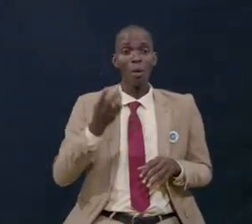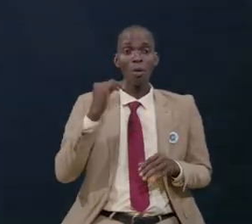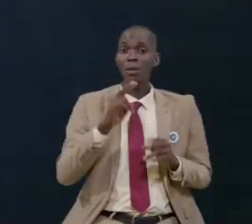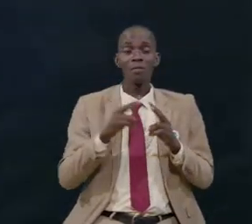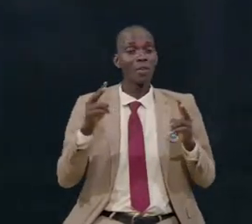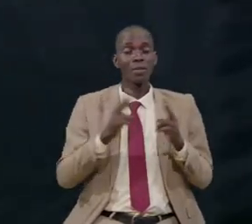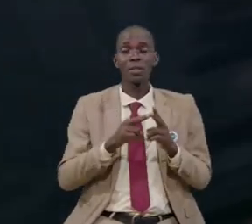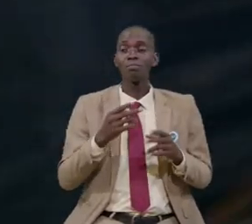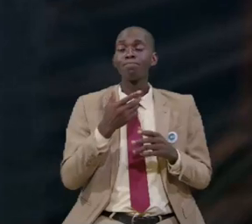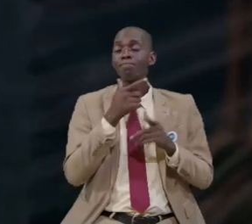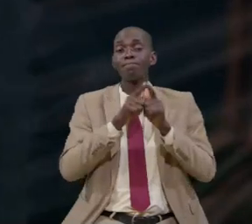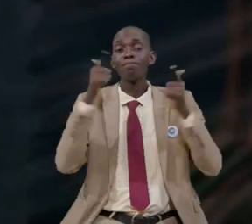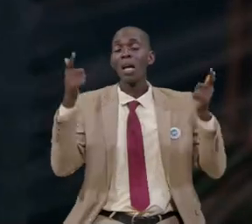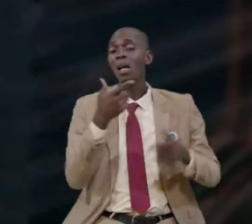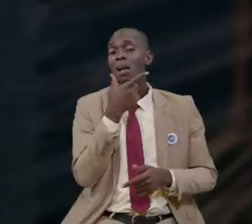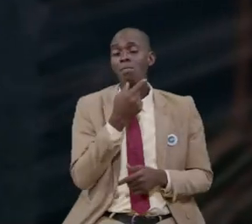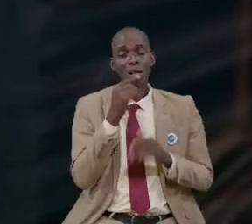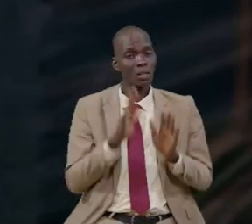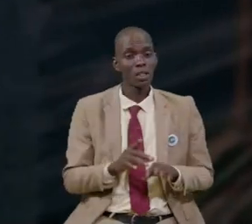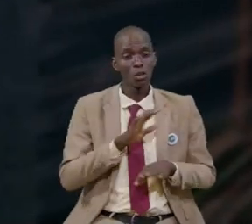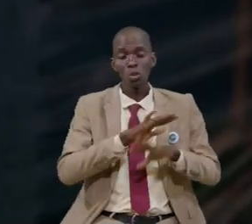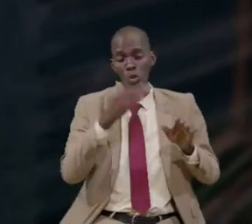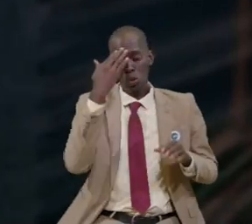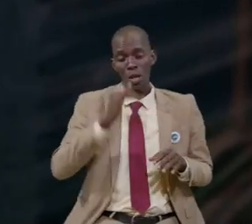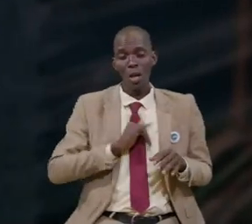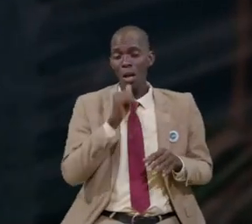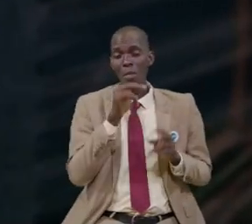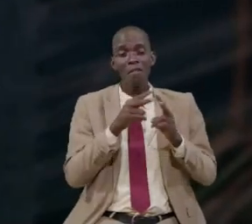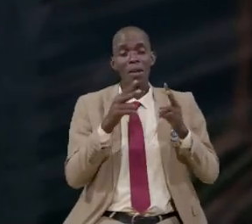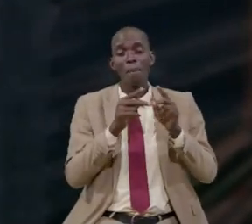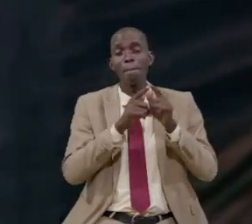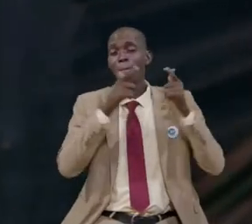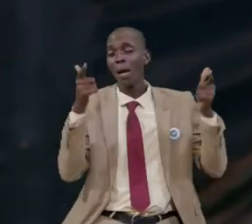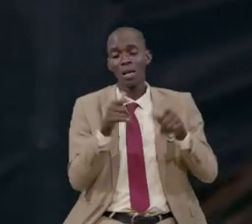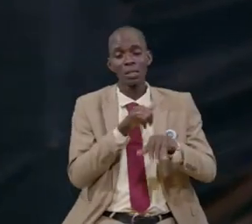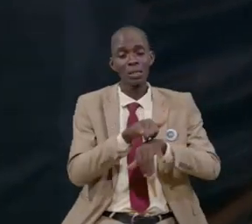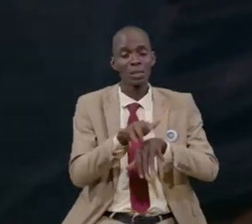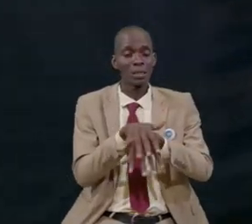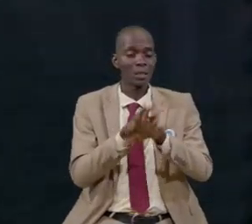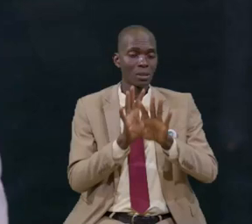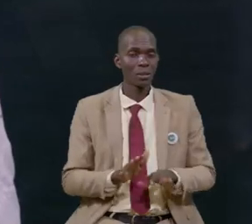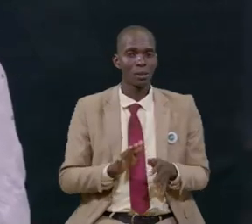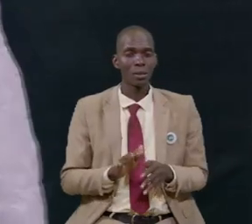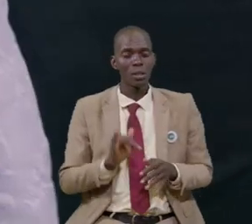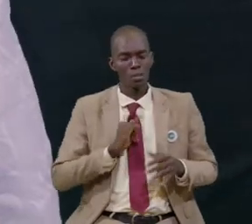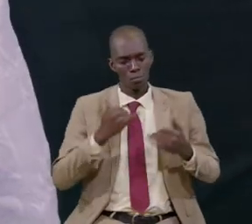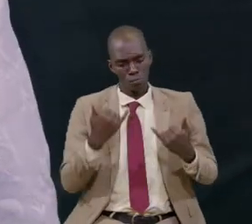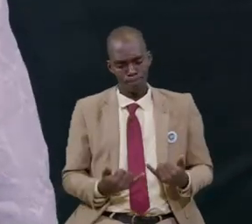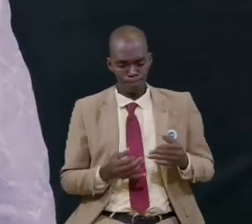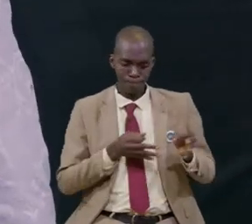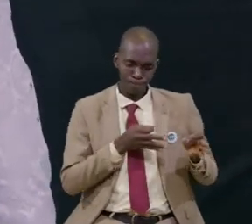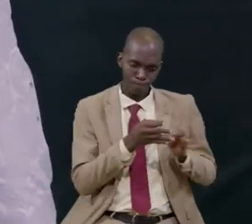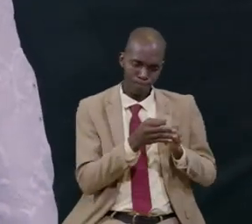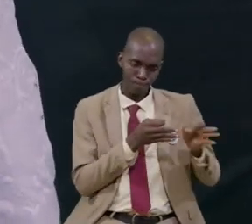un grand zéro, un hypocrite. Et puis, j'ai commencé à lui dire que